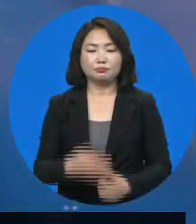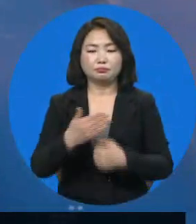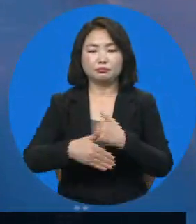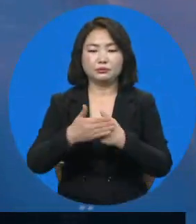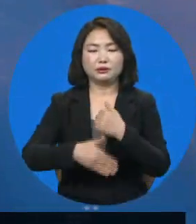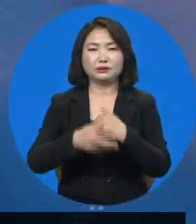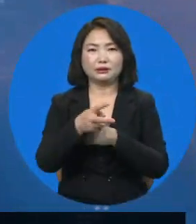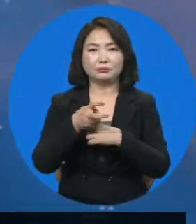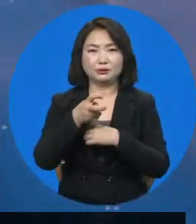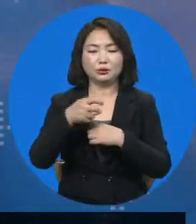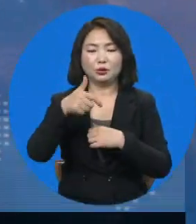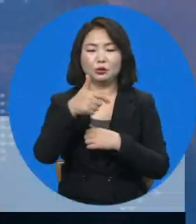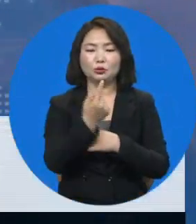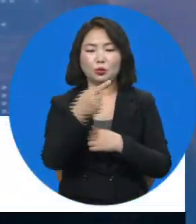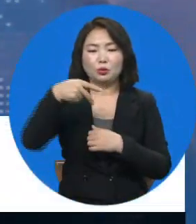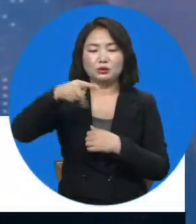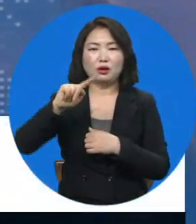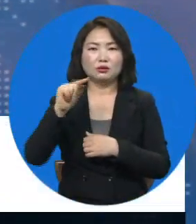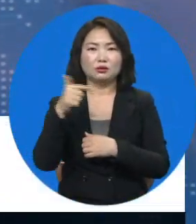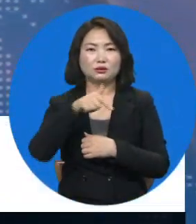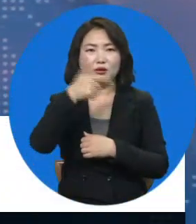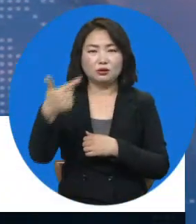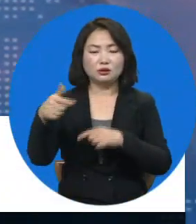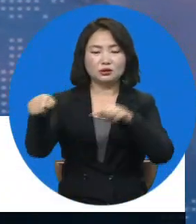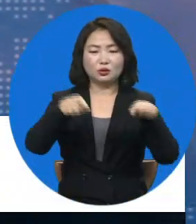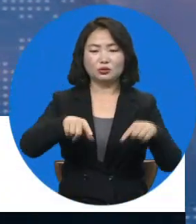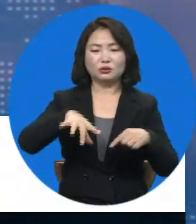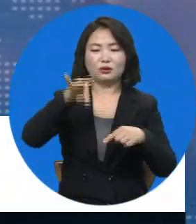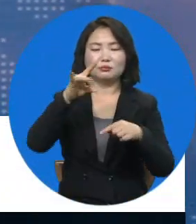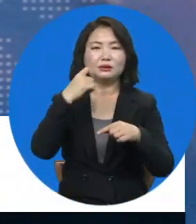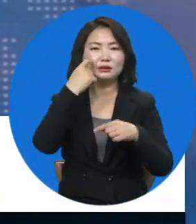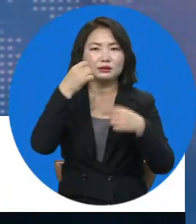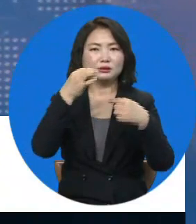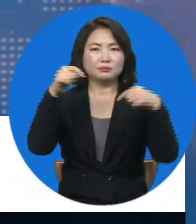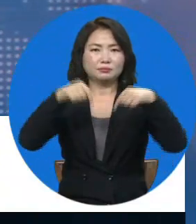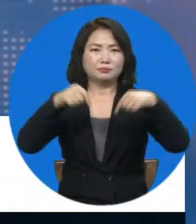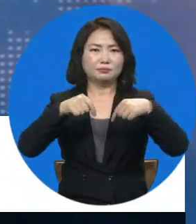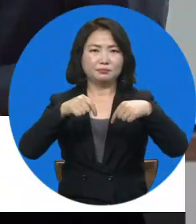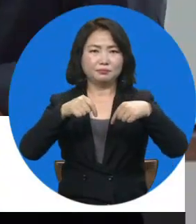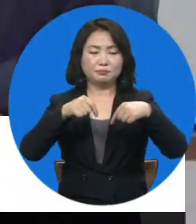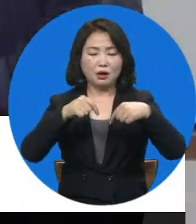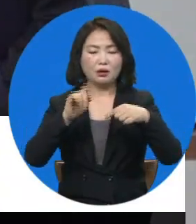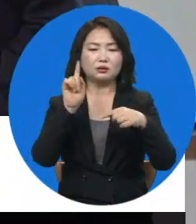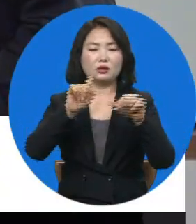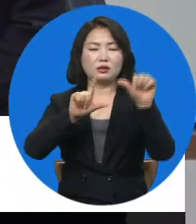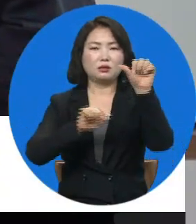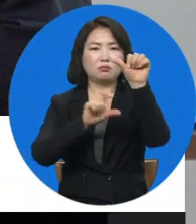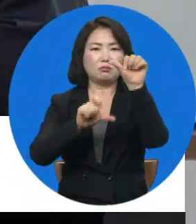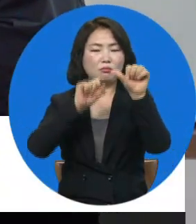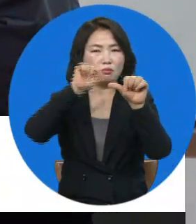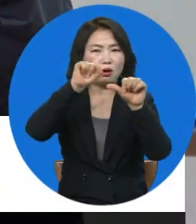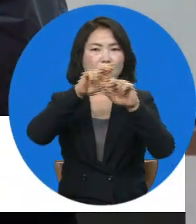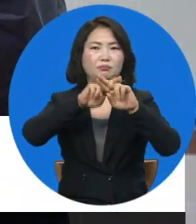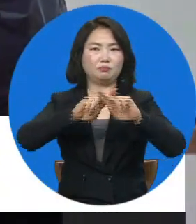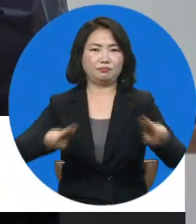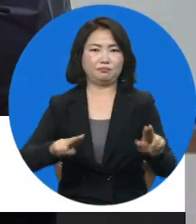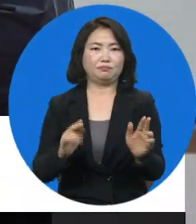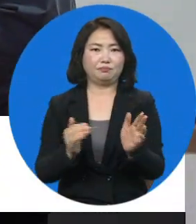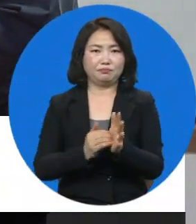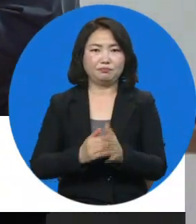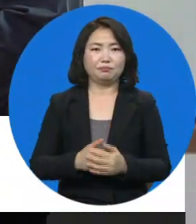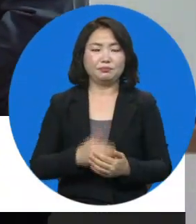대구시 4 퍼스 노사가 어제 저녁 전국에서 처음으로 임금협상을 다 견해 2 4로 예고했던 파업을 철회했다